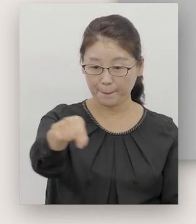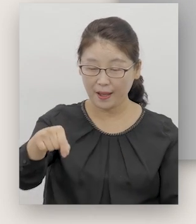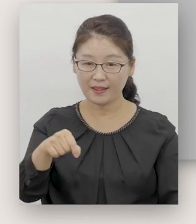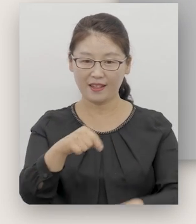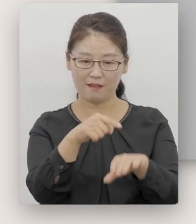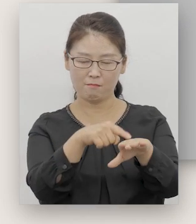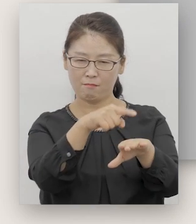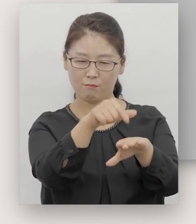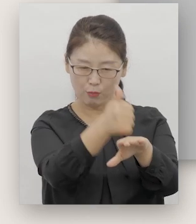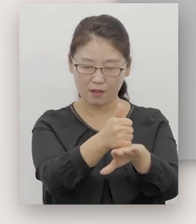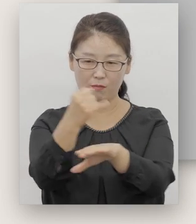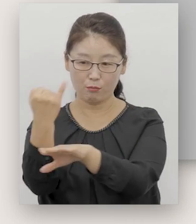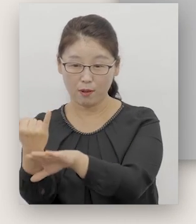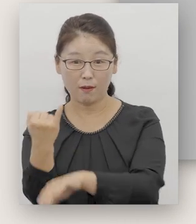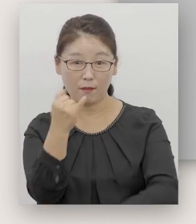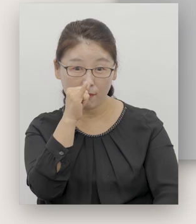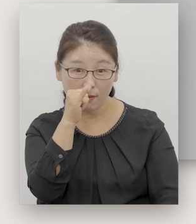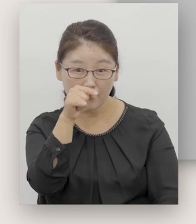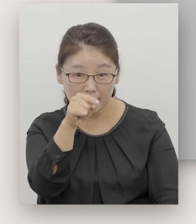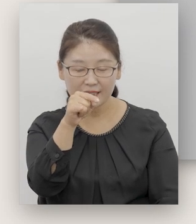작품에서는 킹과 퀸이